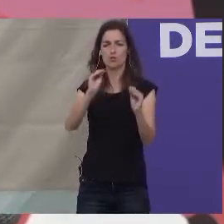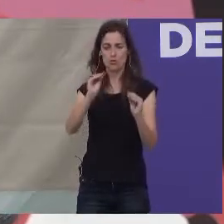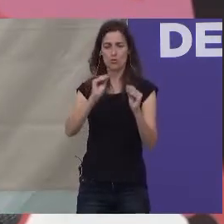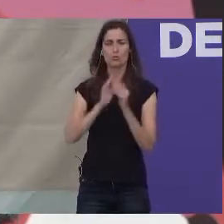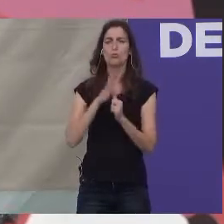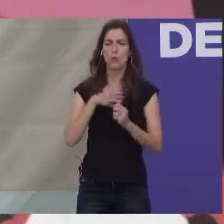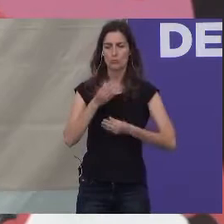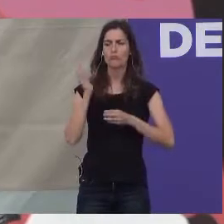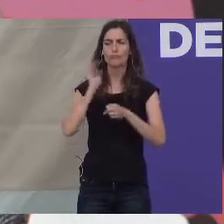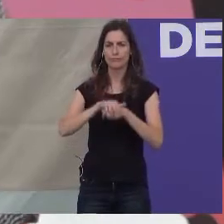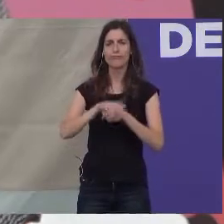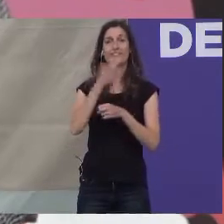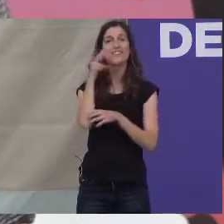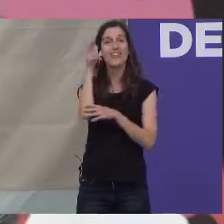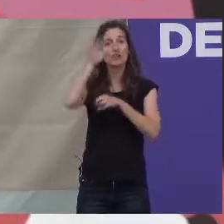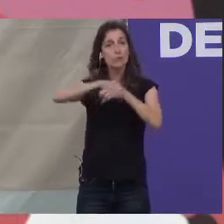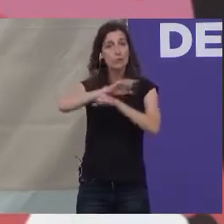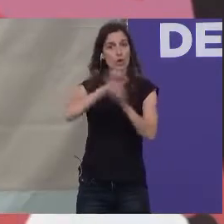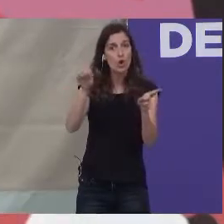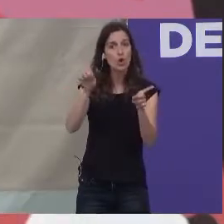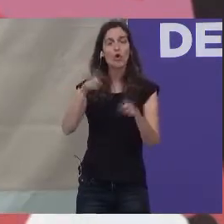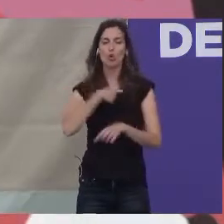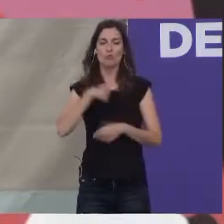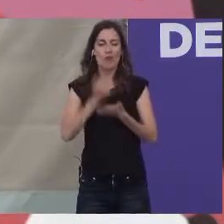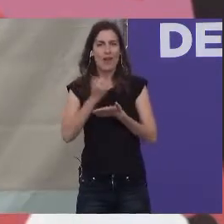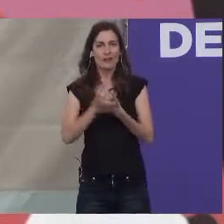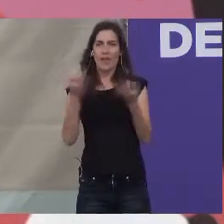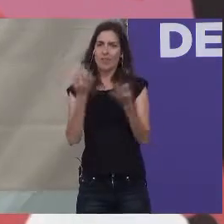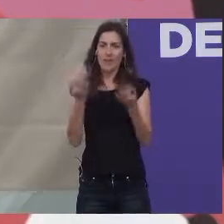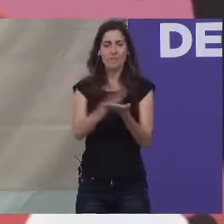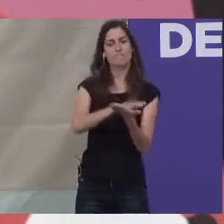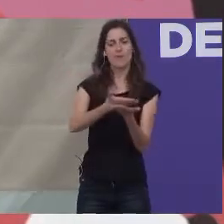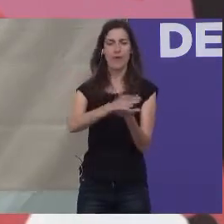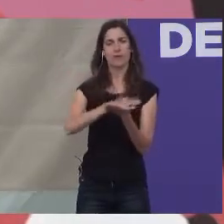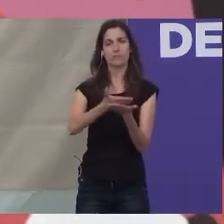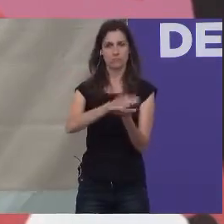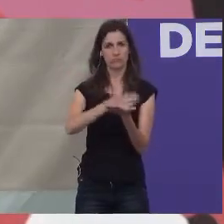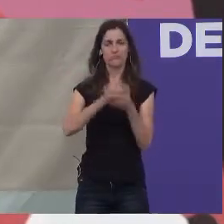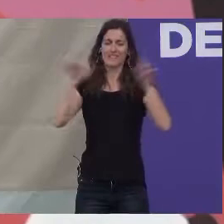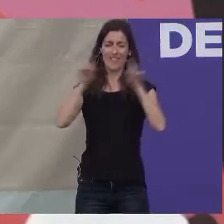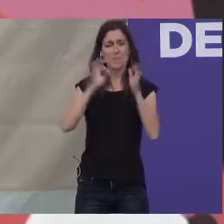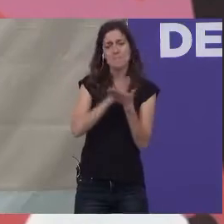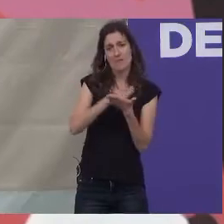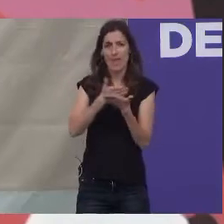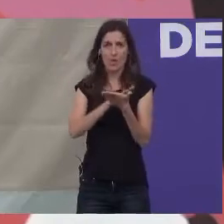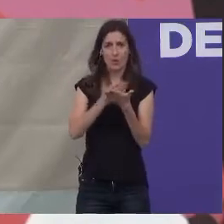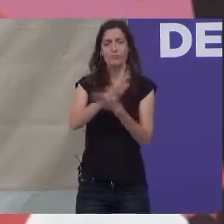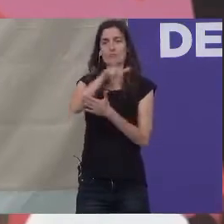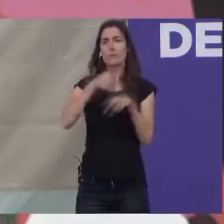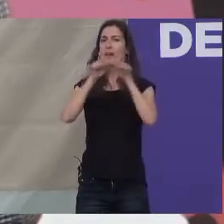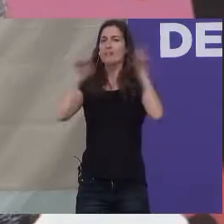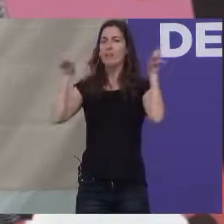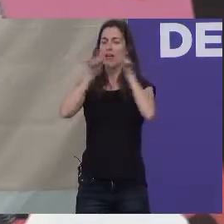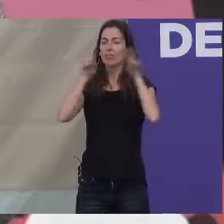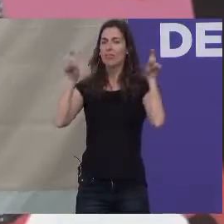cas de que aquests no es complisquen ha d'intervindre per a mediar, és a dir, és un òrgan mediador i en última instància ha de ser un òrgan